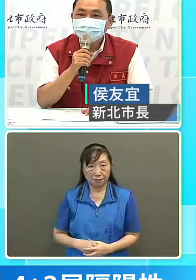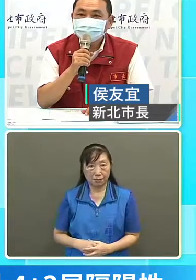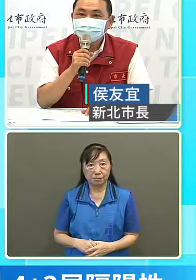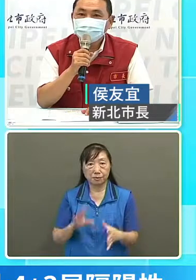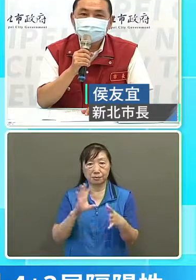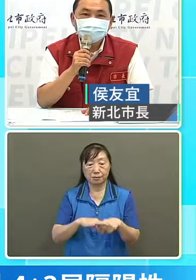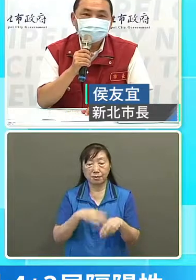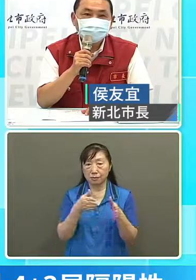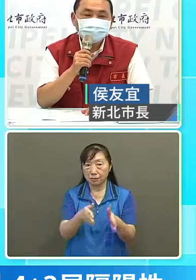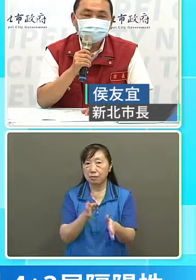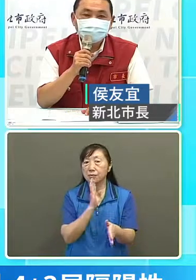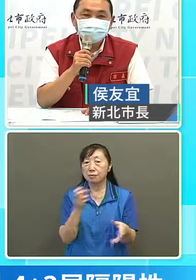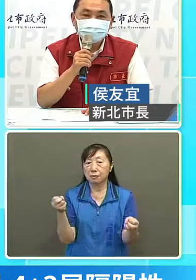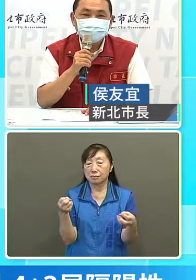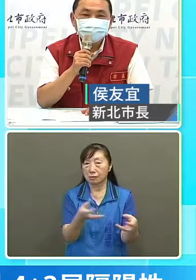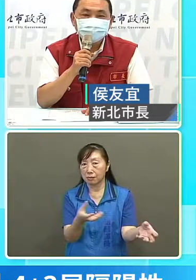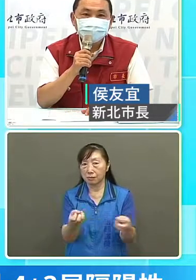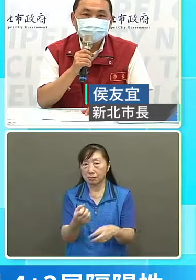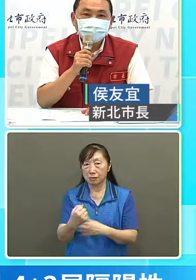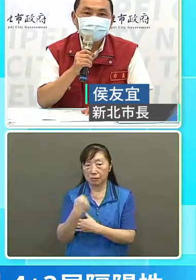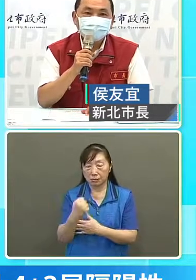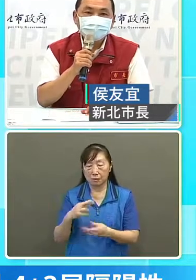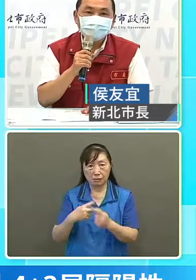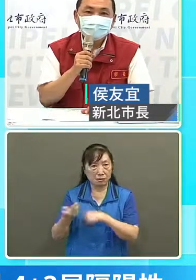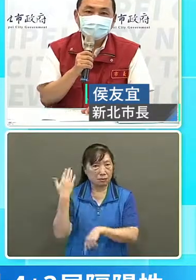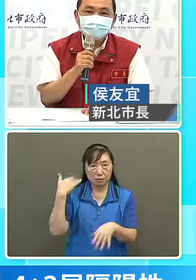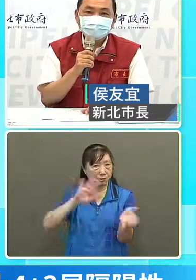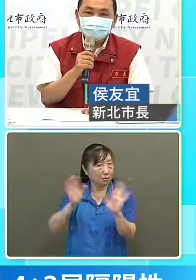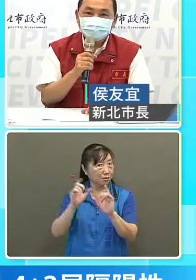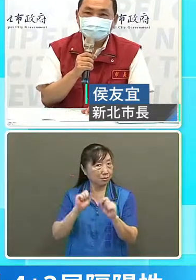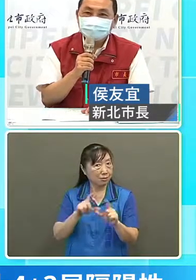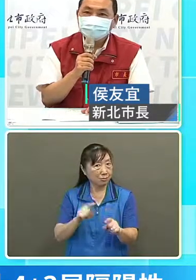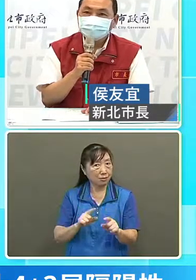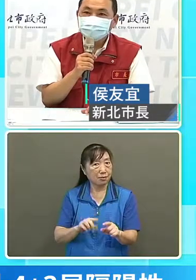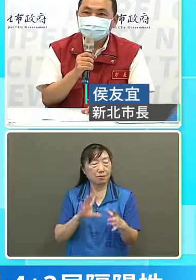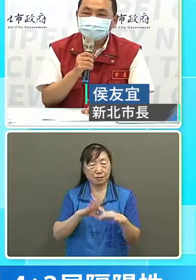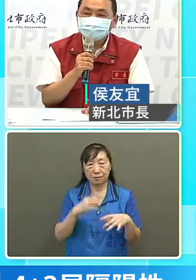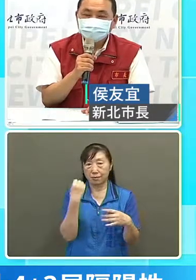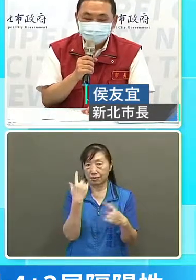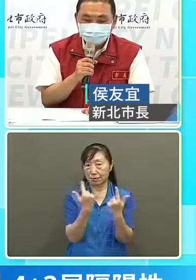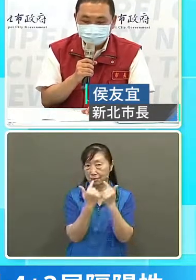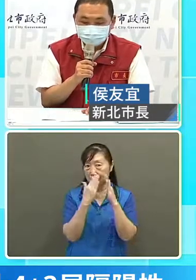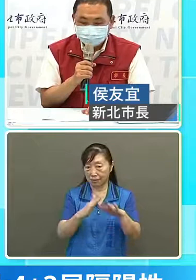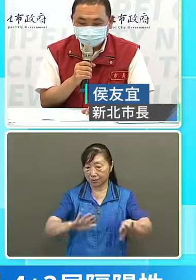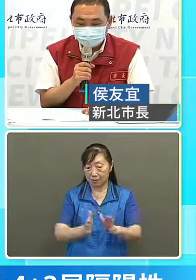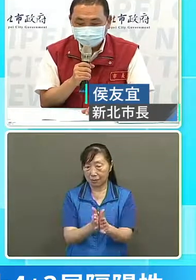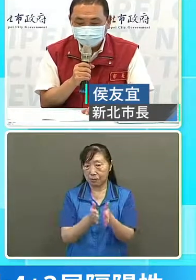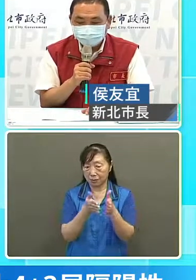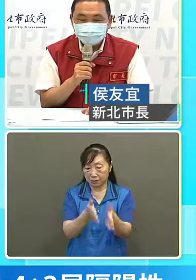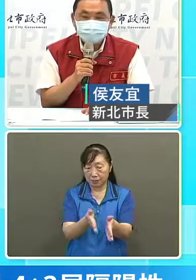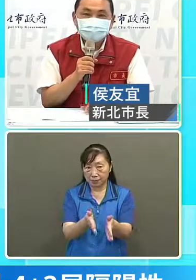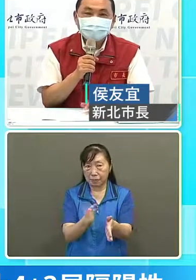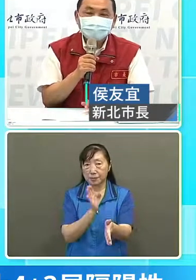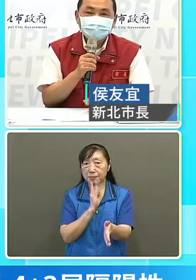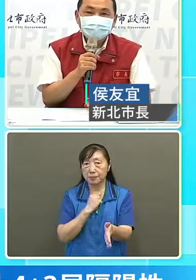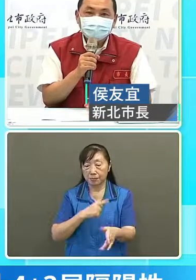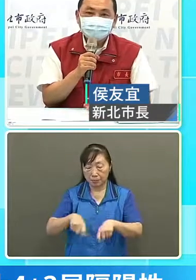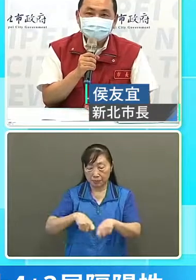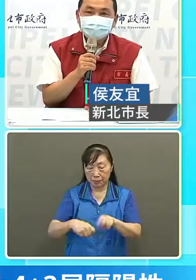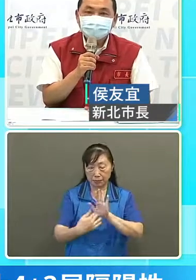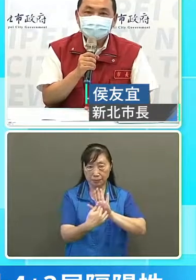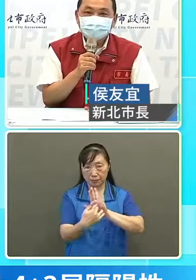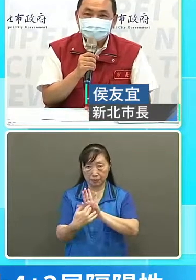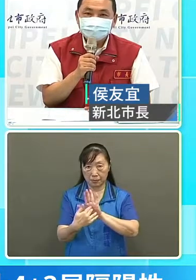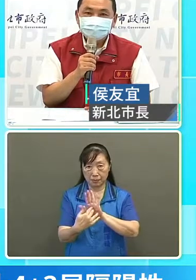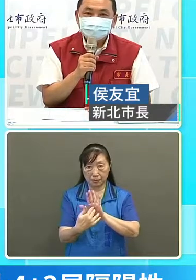这一次的传播力跟以往完全不一样，所以新北市从第一个时间就全面备战，把它